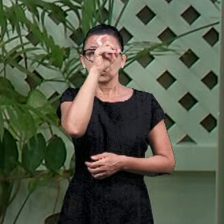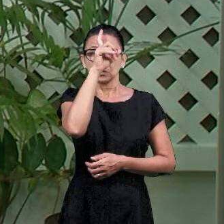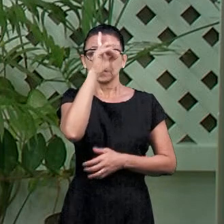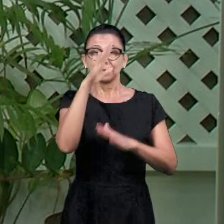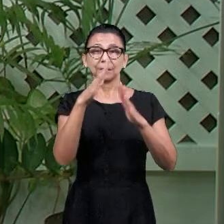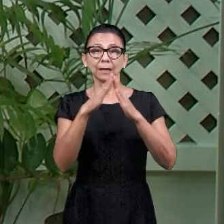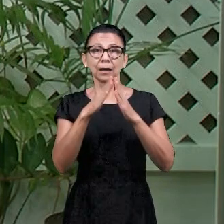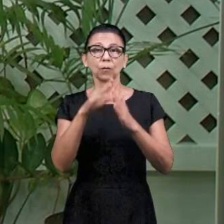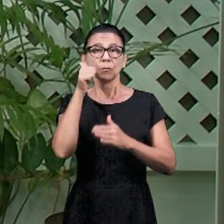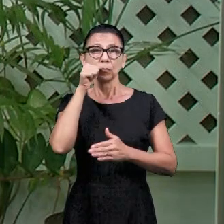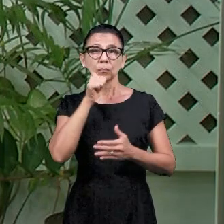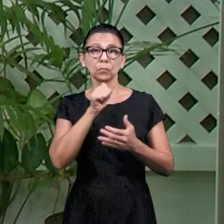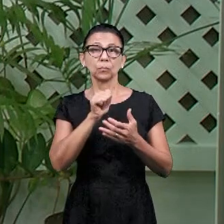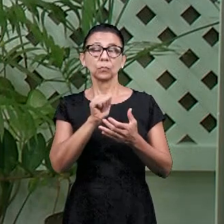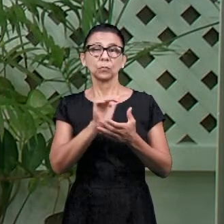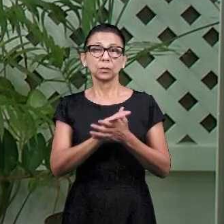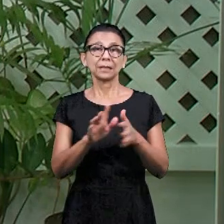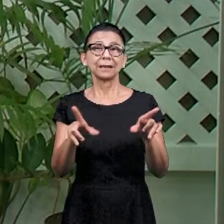filles aussi, et gendres,